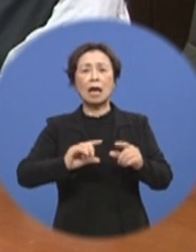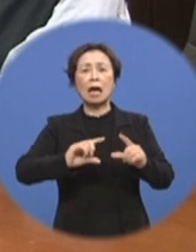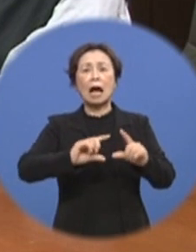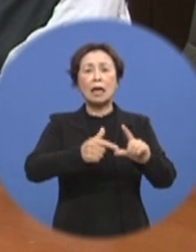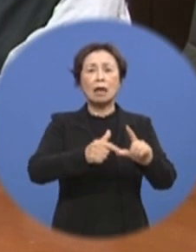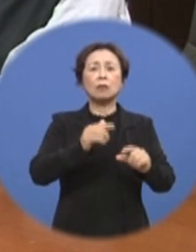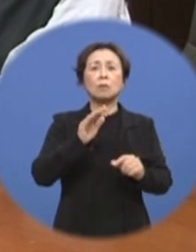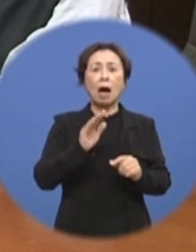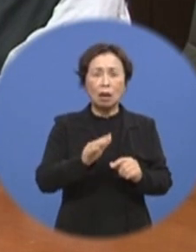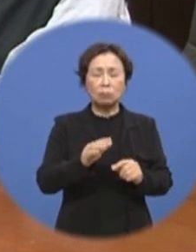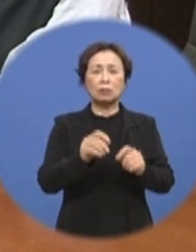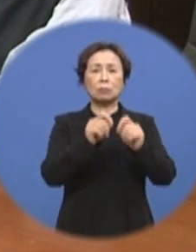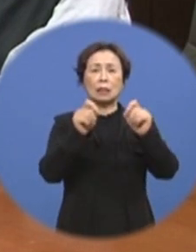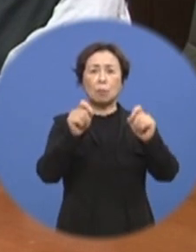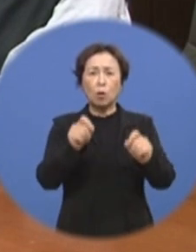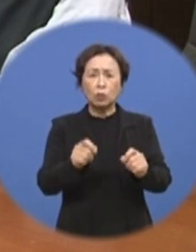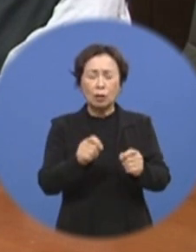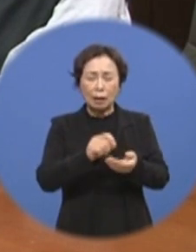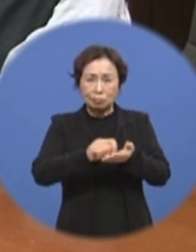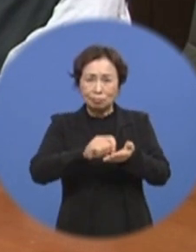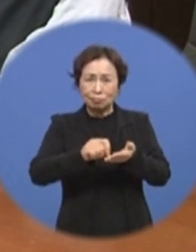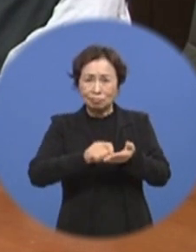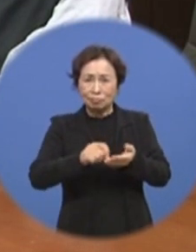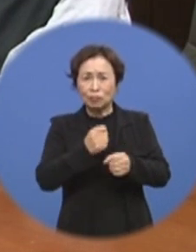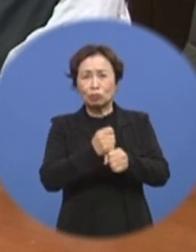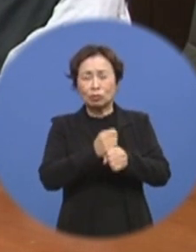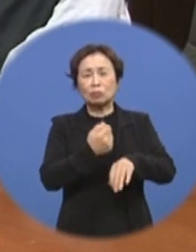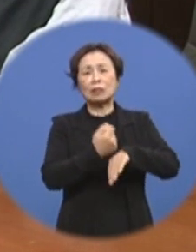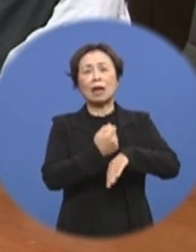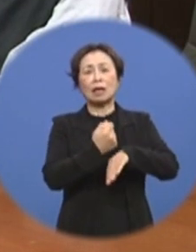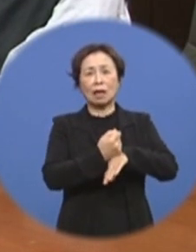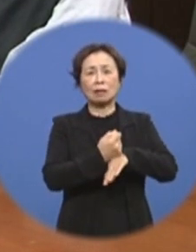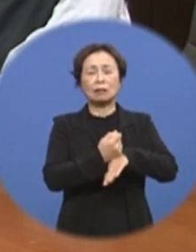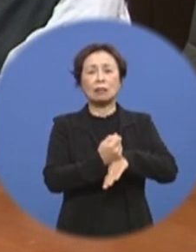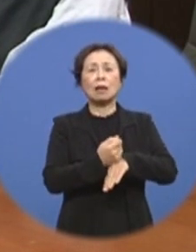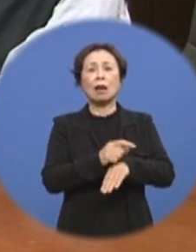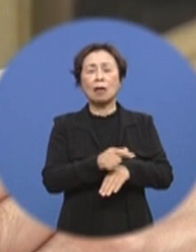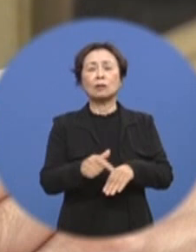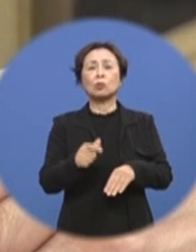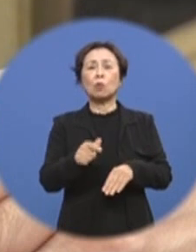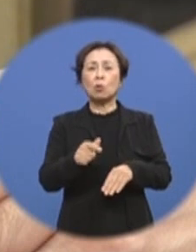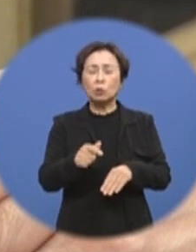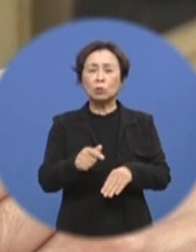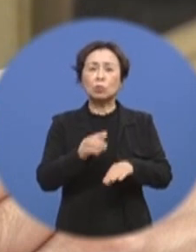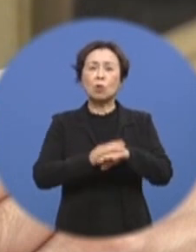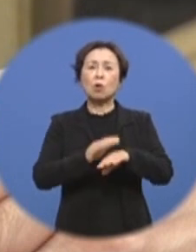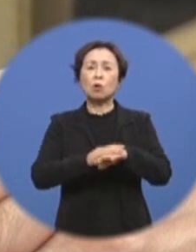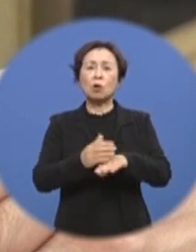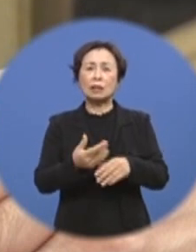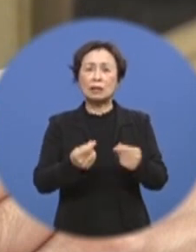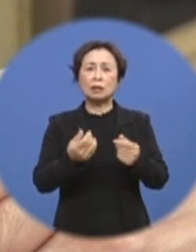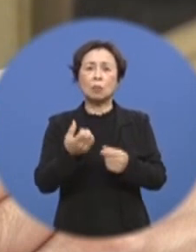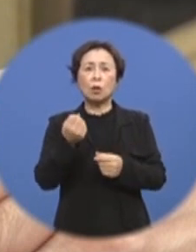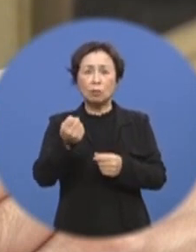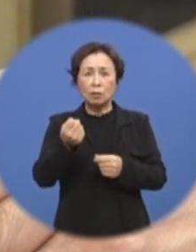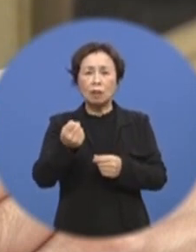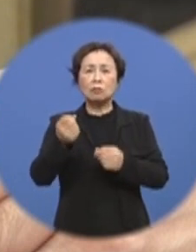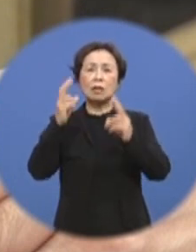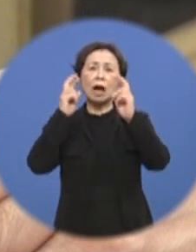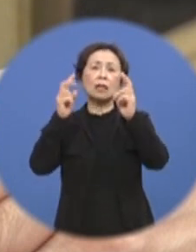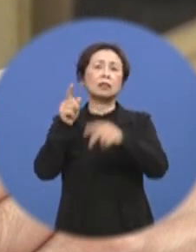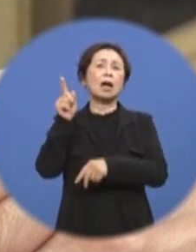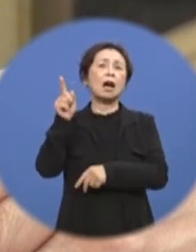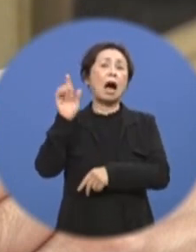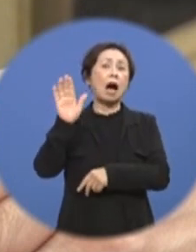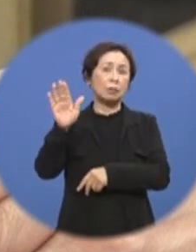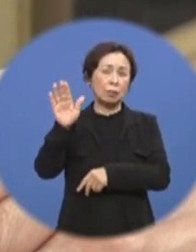難しいというところもあるしそれからこの辺の脳波をなるような教育企業なんかもあるんですよ